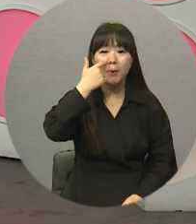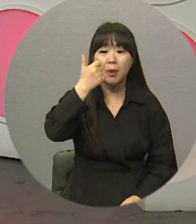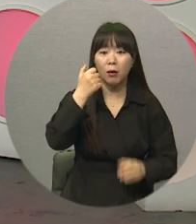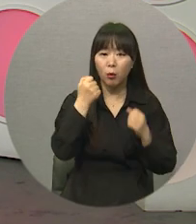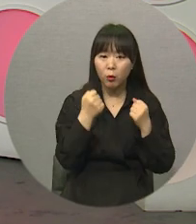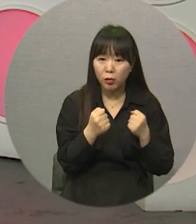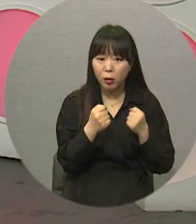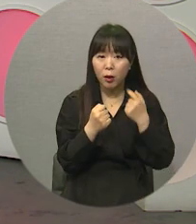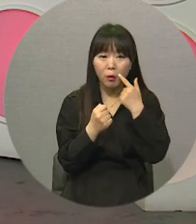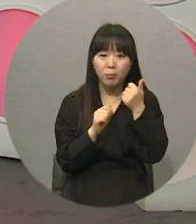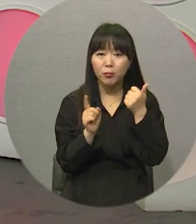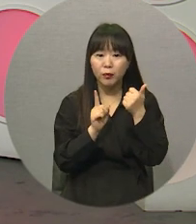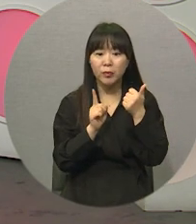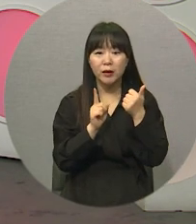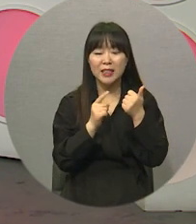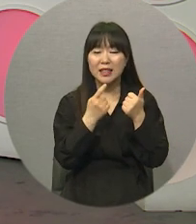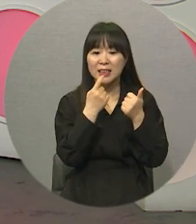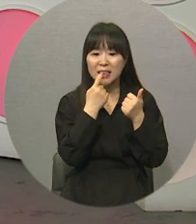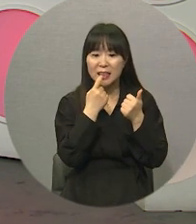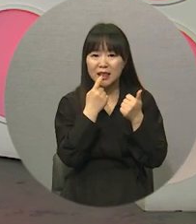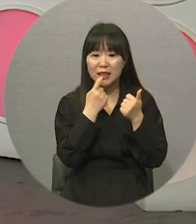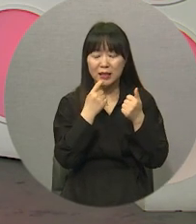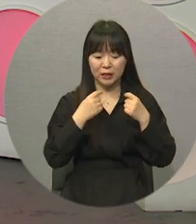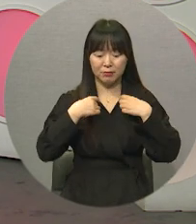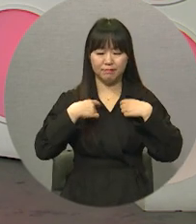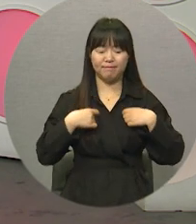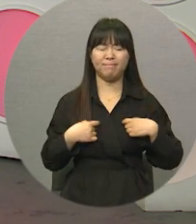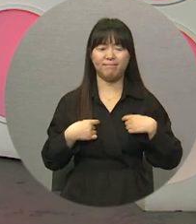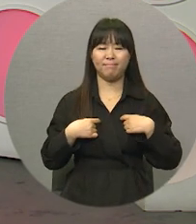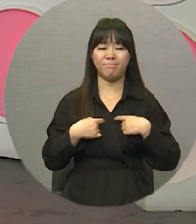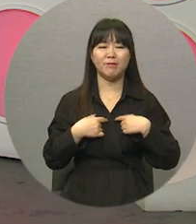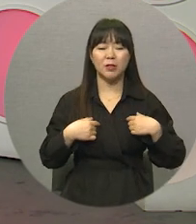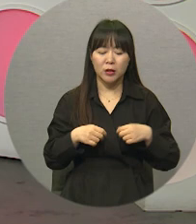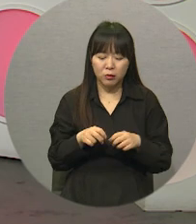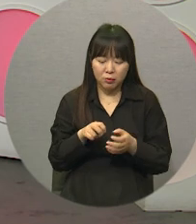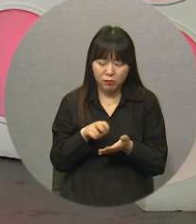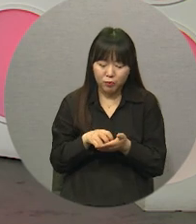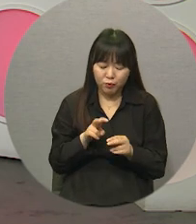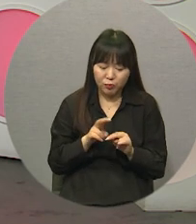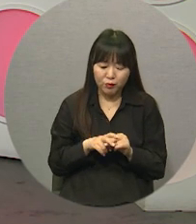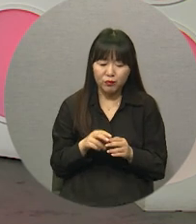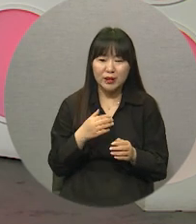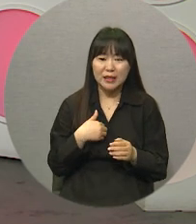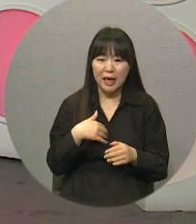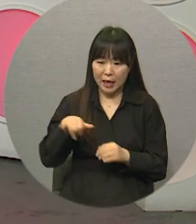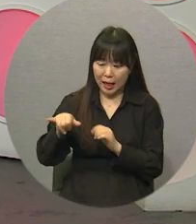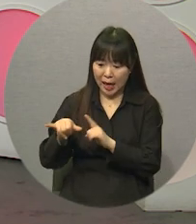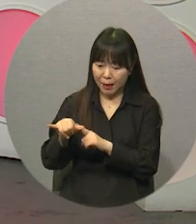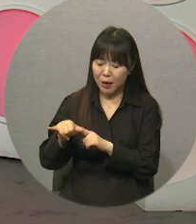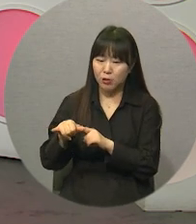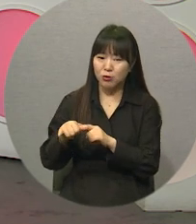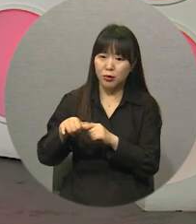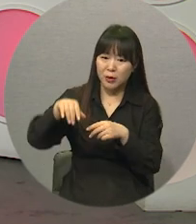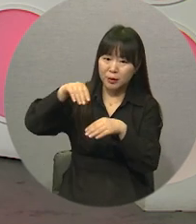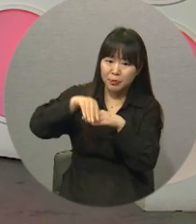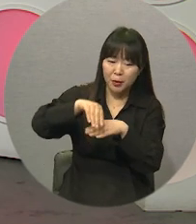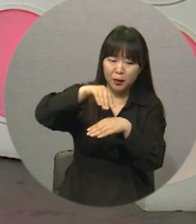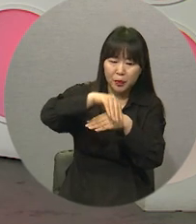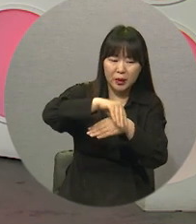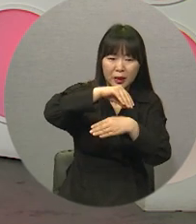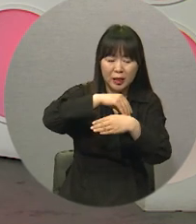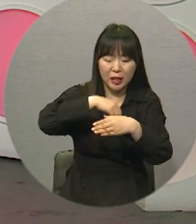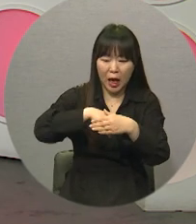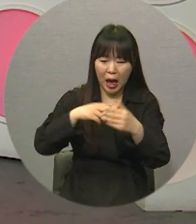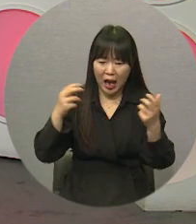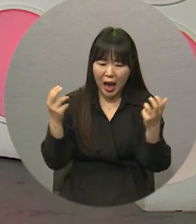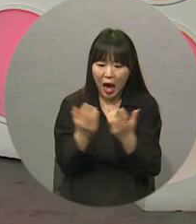보였으며 아빠는 하얀 러닝셔츠 바람으로 쪼그려 앉아 저의 가방 주머니마다 무언가를